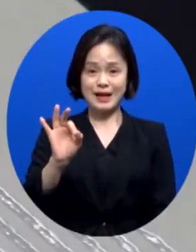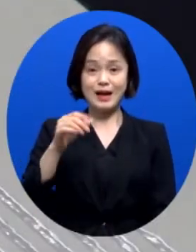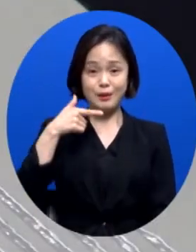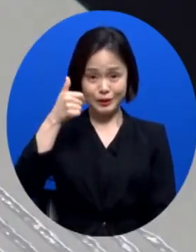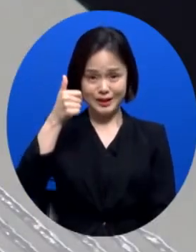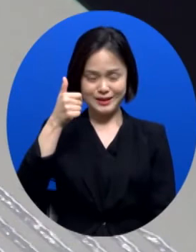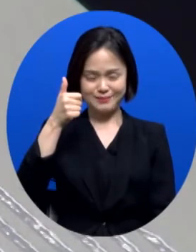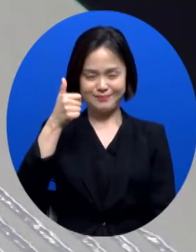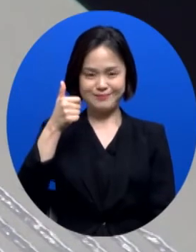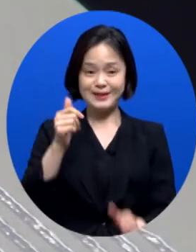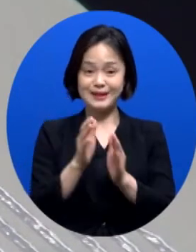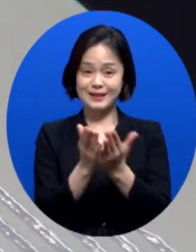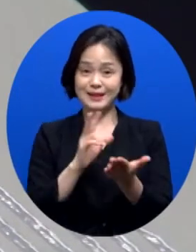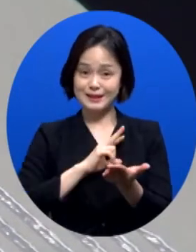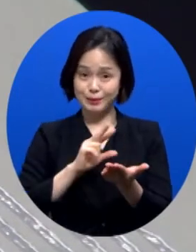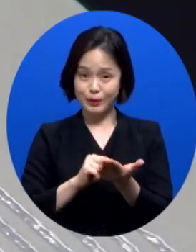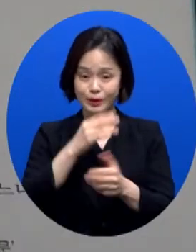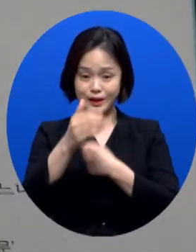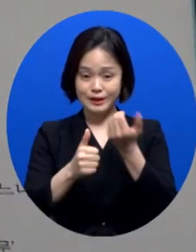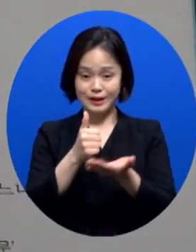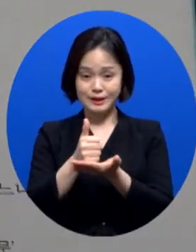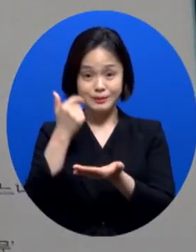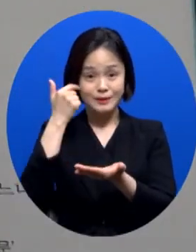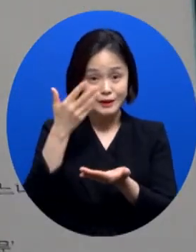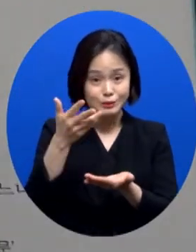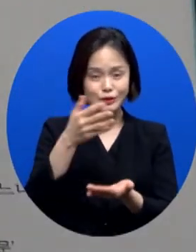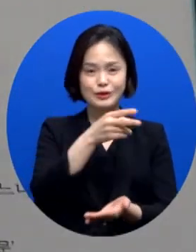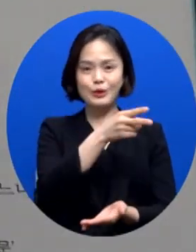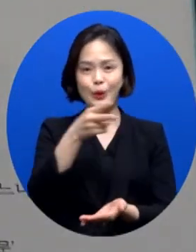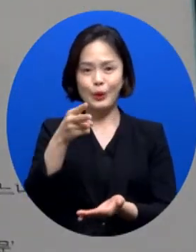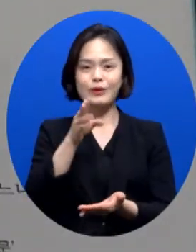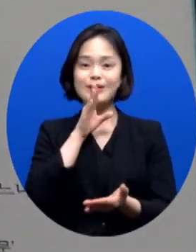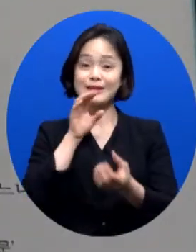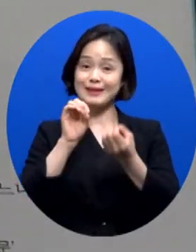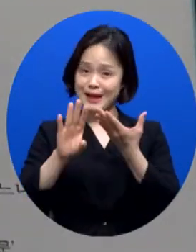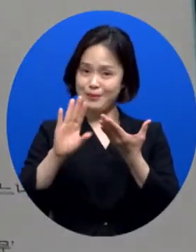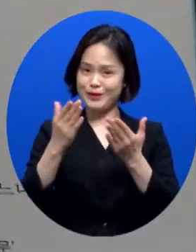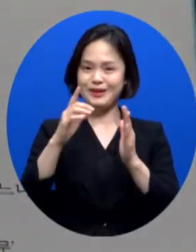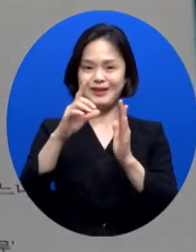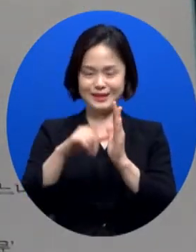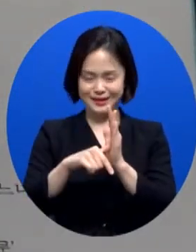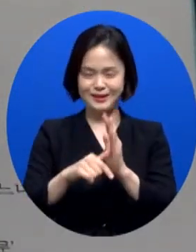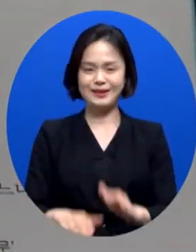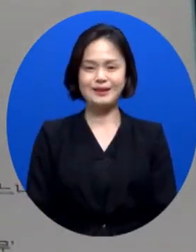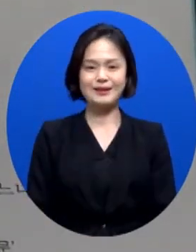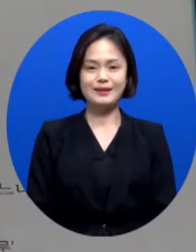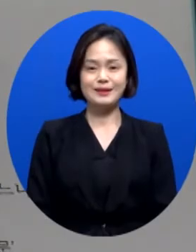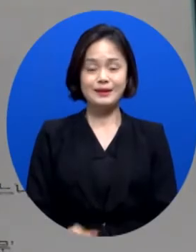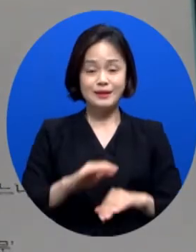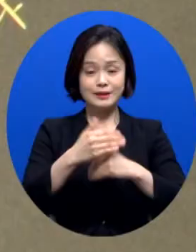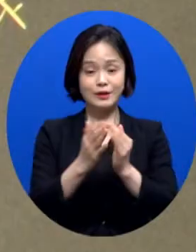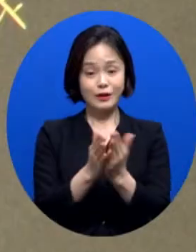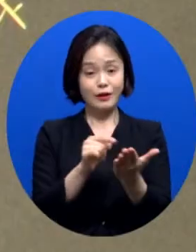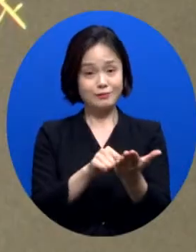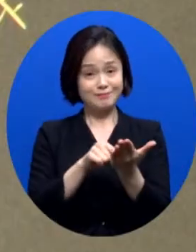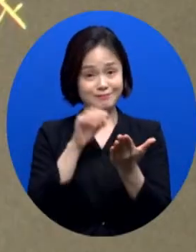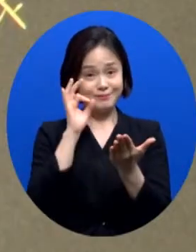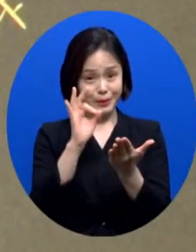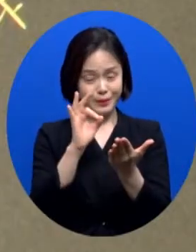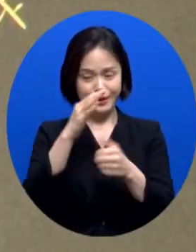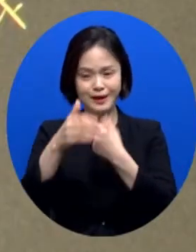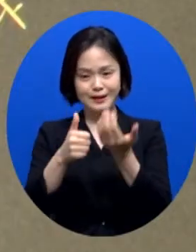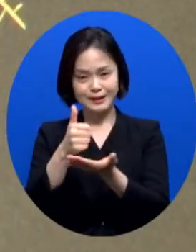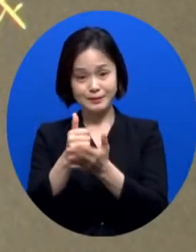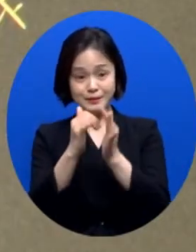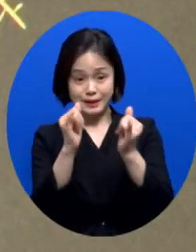목사의 질문이 답이 될 때입니다. 성경 속 수많은 하나님과 인간의 만남에서 하나님은 항상